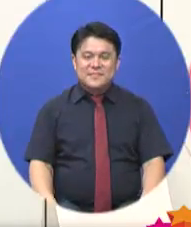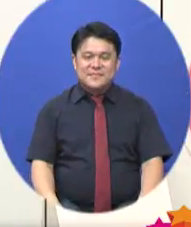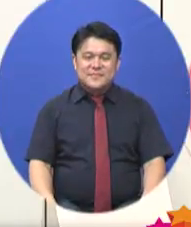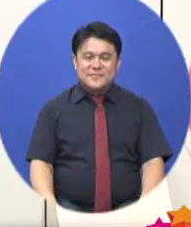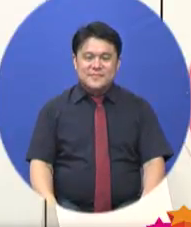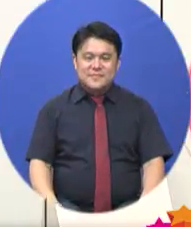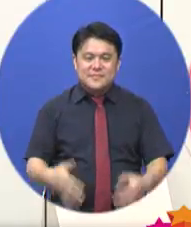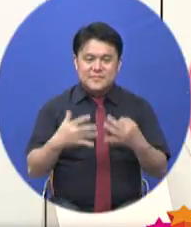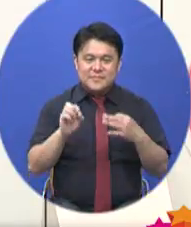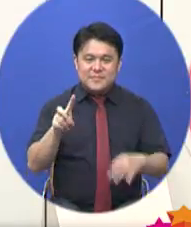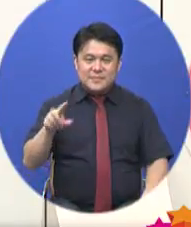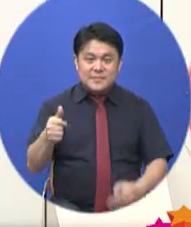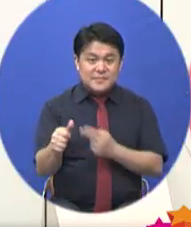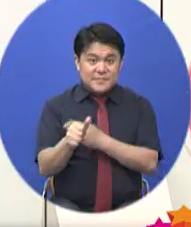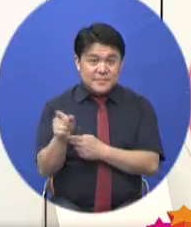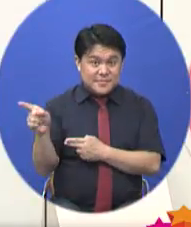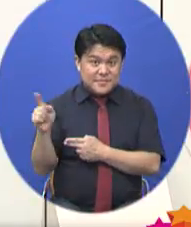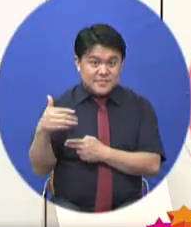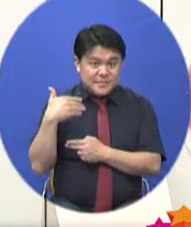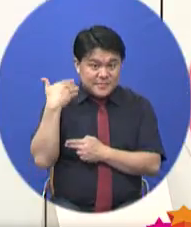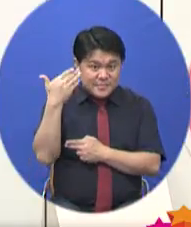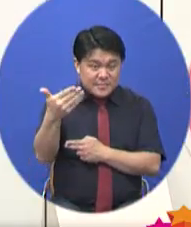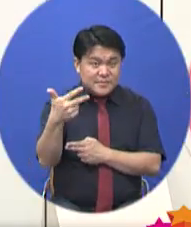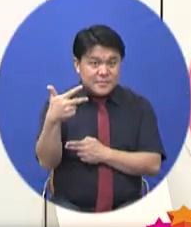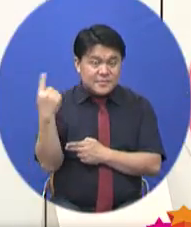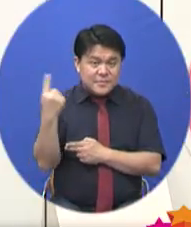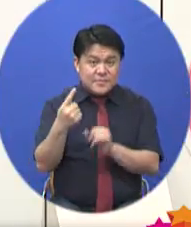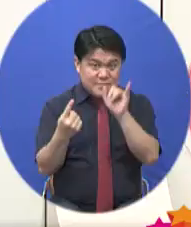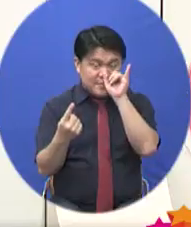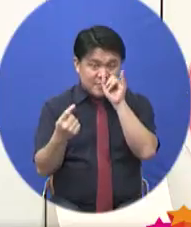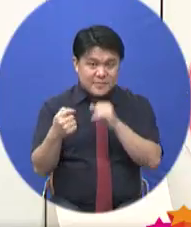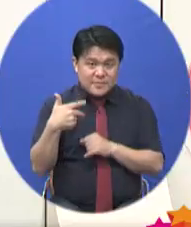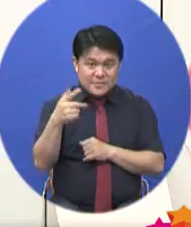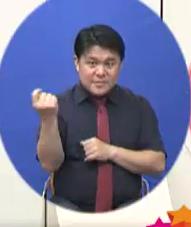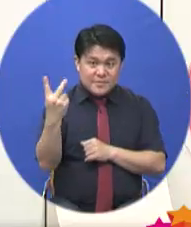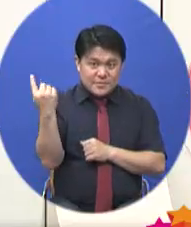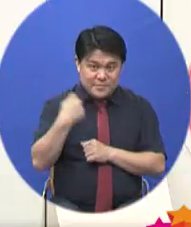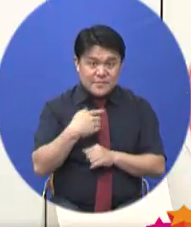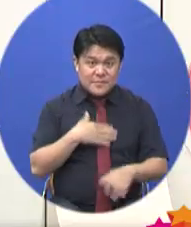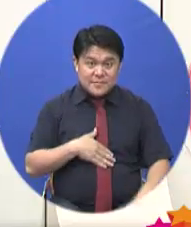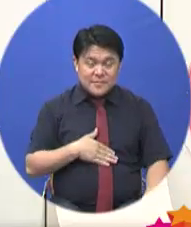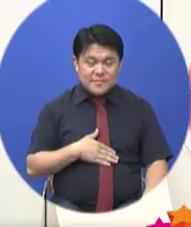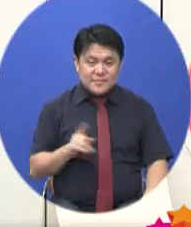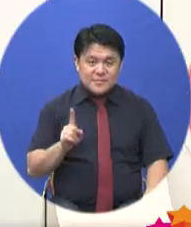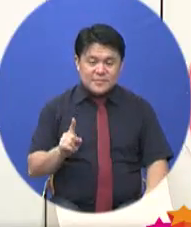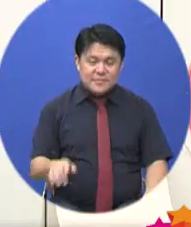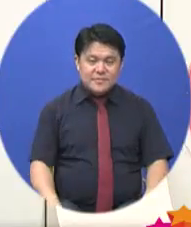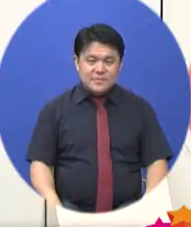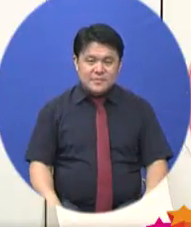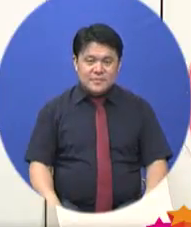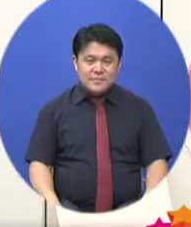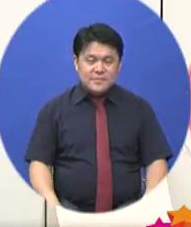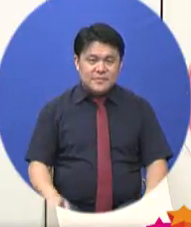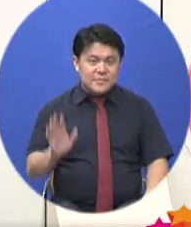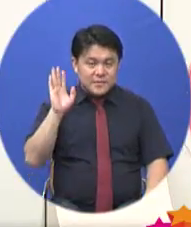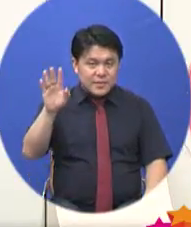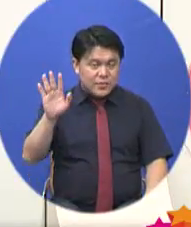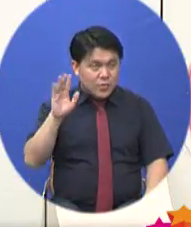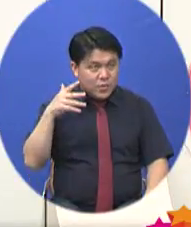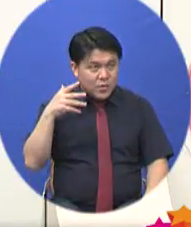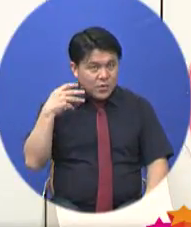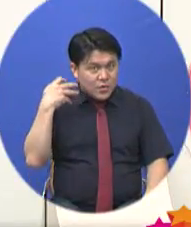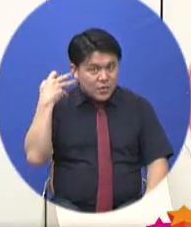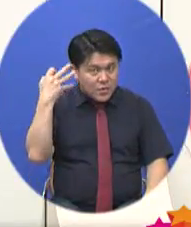네. 우리 김영만 선생님 이렇게 다음 주도 나오시니까요. 네. 계속 이제 한 두 주 계속 나오실